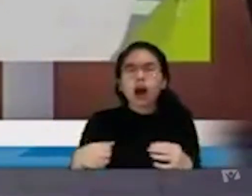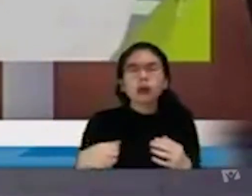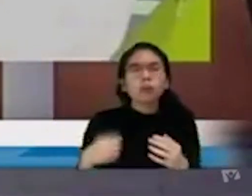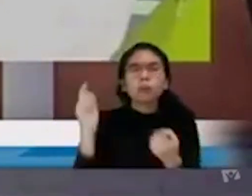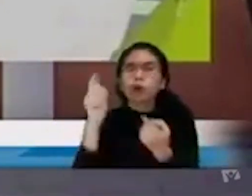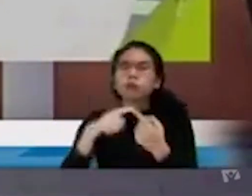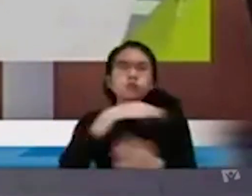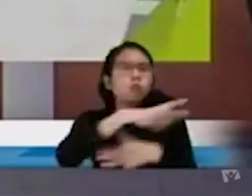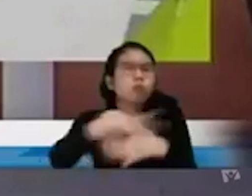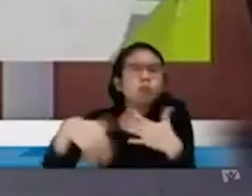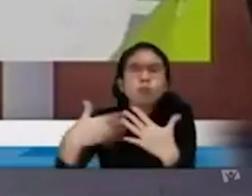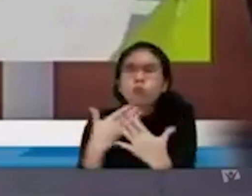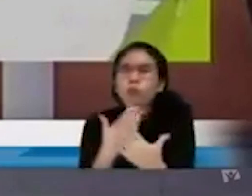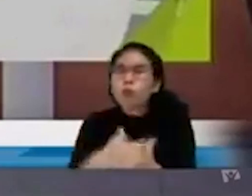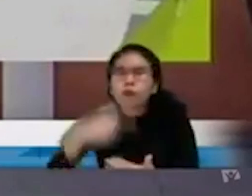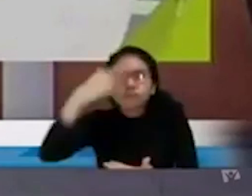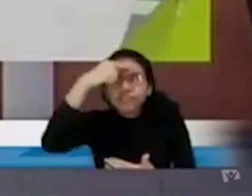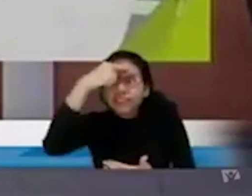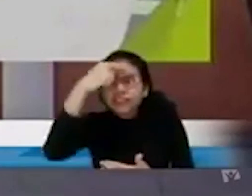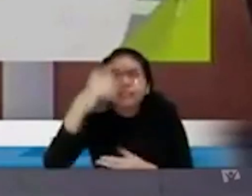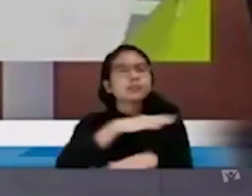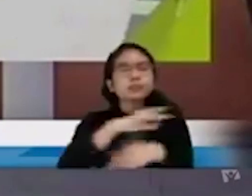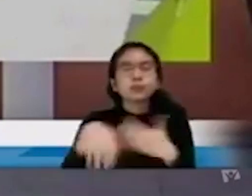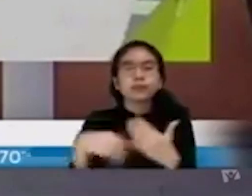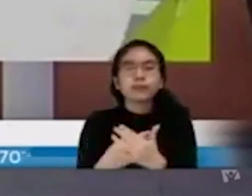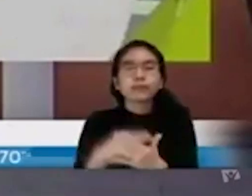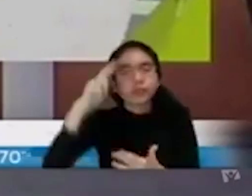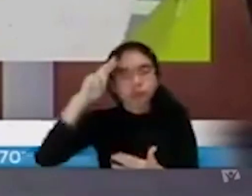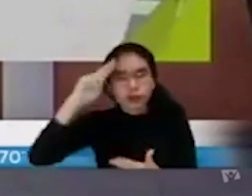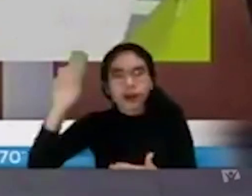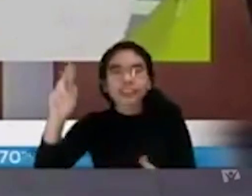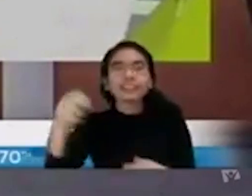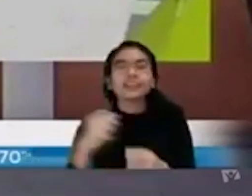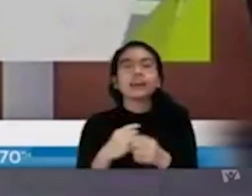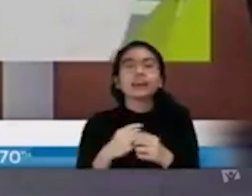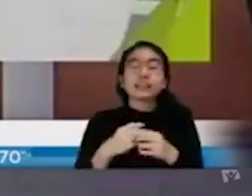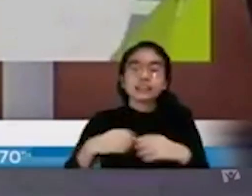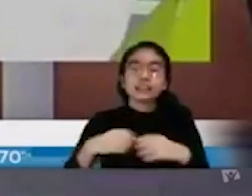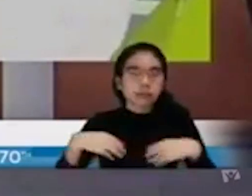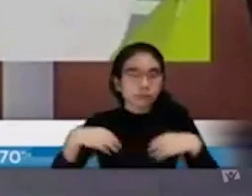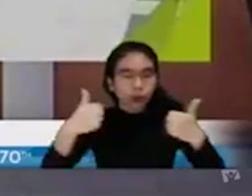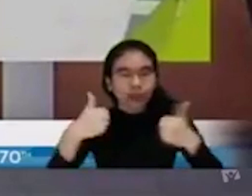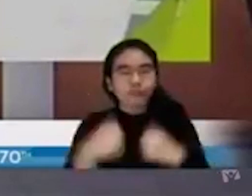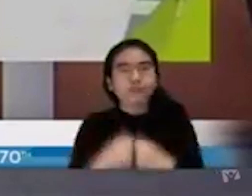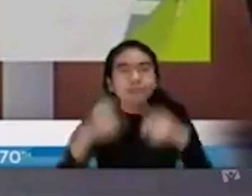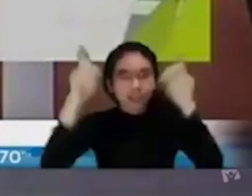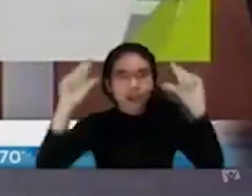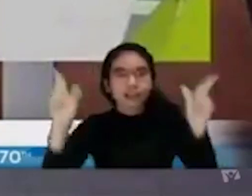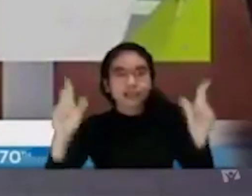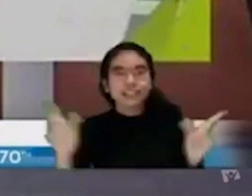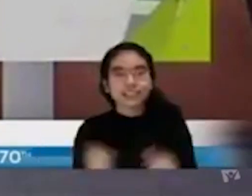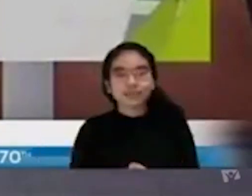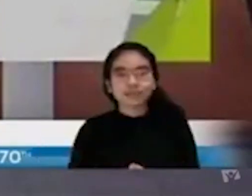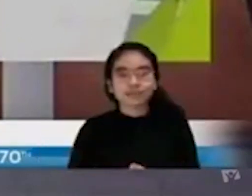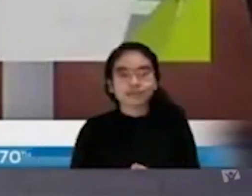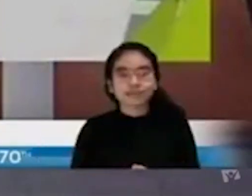katanya, Tuhan menyembuhkan. Luar biasa rumah sakit kita. Dan Rumah Sakit